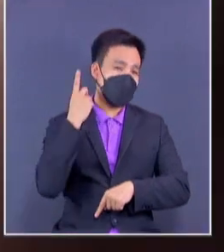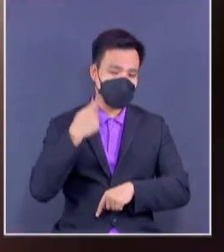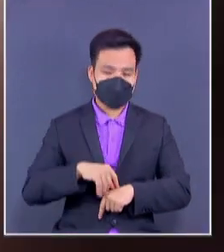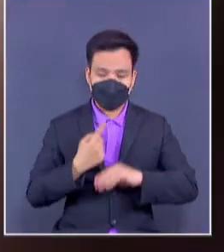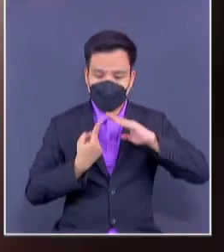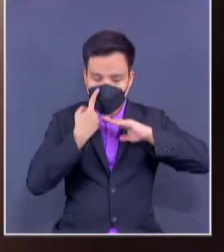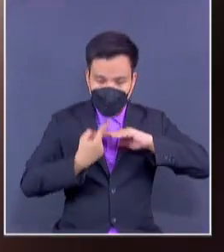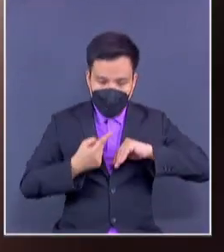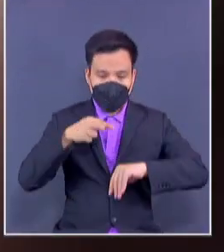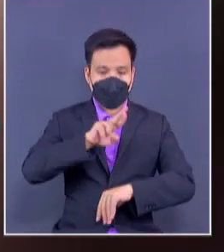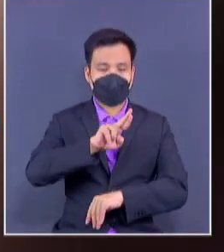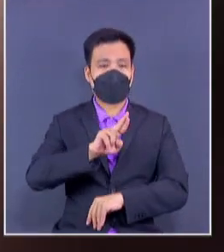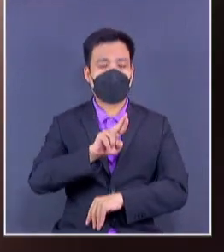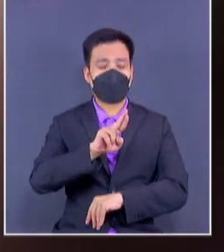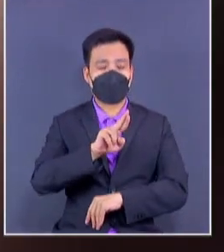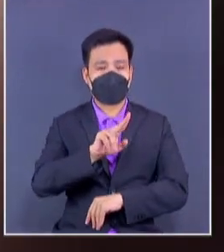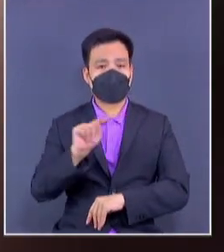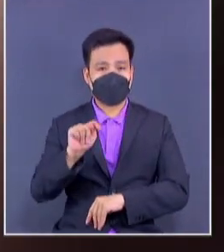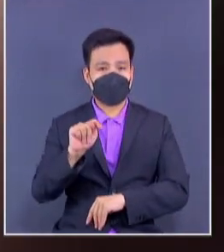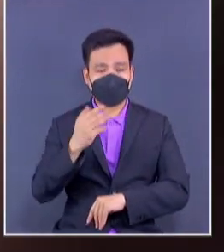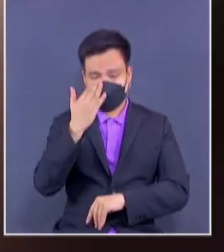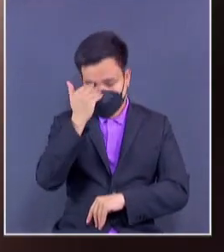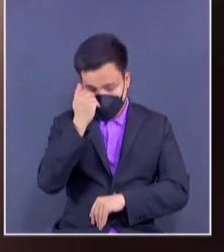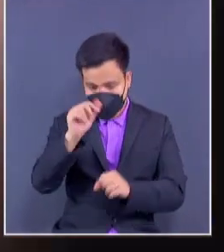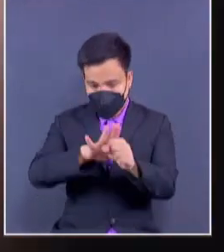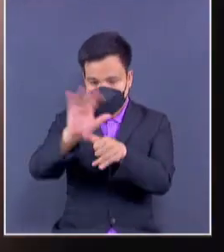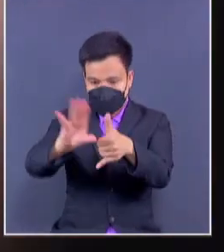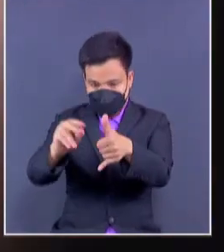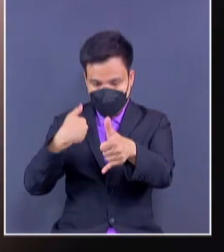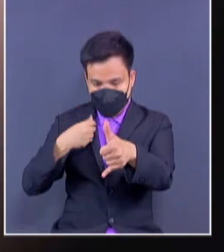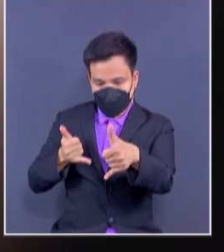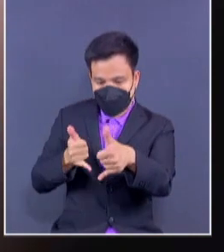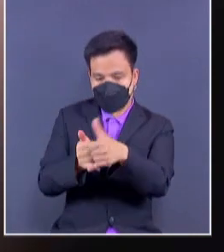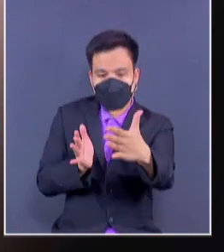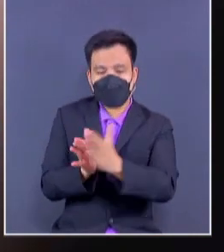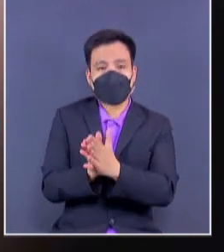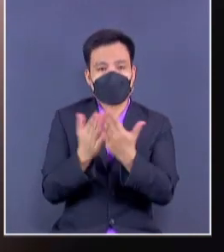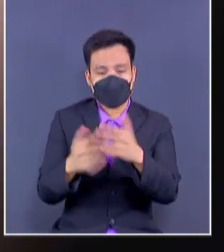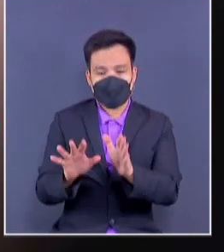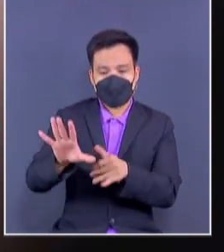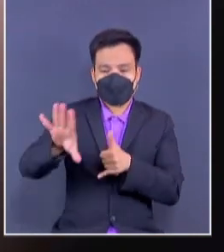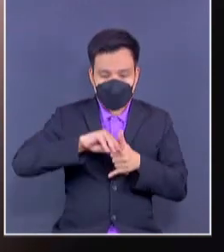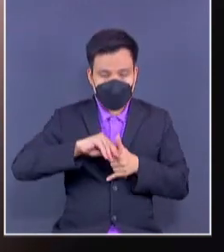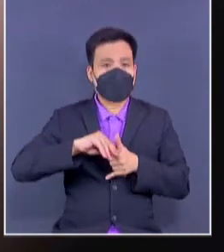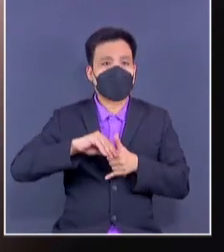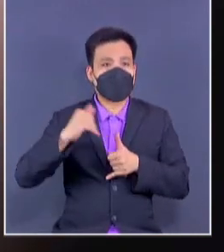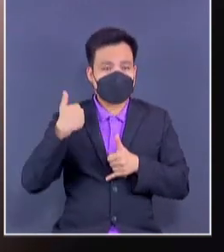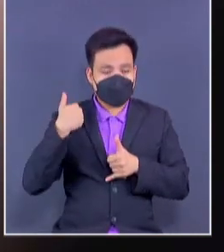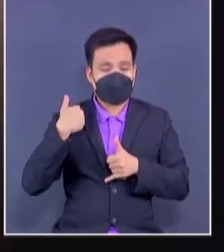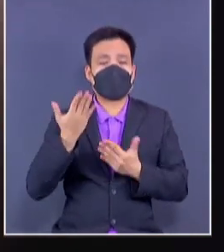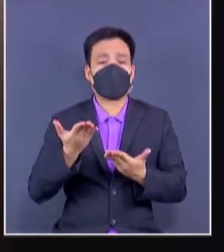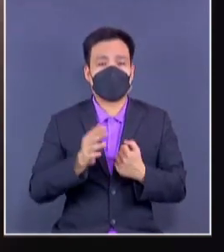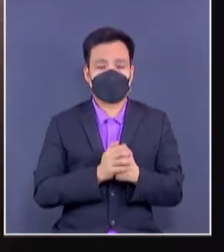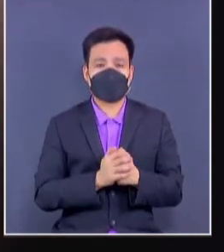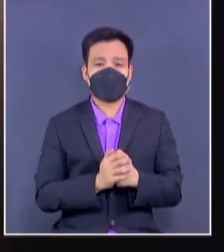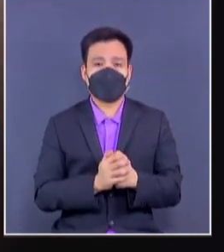คะซึ่งเขาก็ตกเป็นกลุ่มเสี่ยงสูงเนื่องจากได้ใกล้ชิดกับผู้ติดเชื้อโควิดแล้วก็ได้ทำการกักตัวมาตั้งแต่ทราบแล้วก็ไม่ได้ออกไปทำงานเล